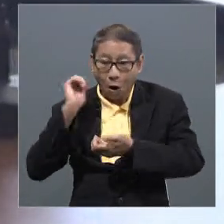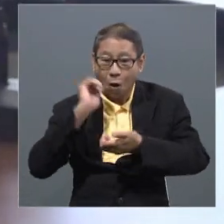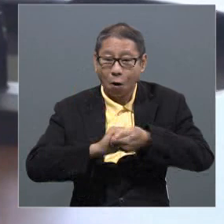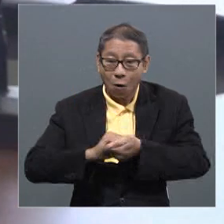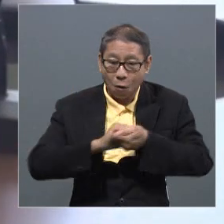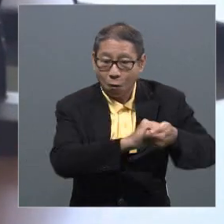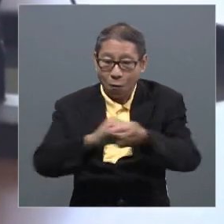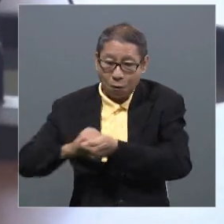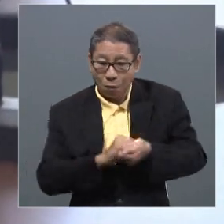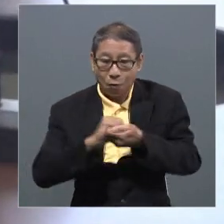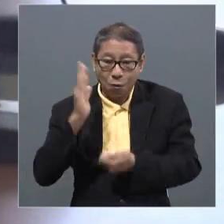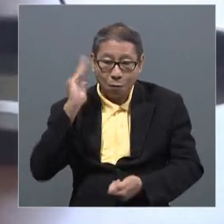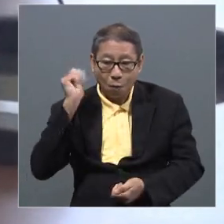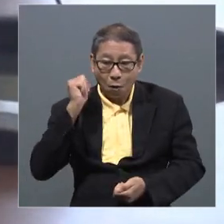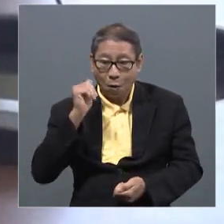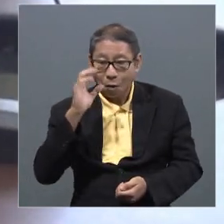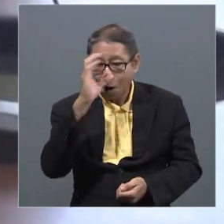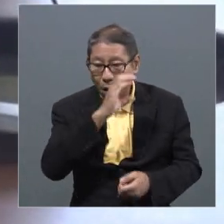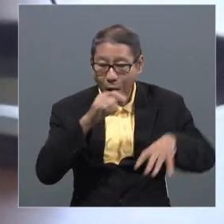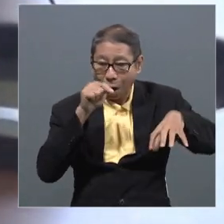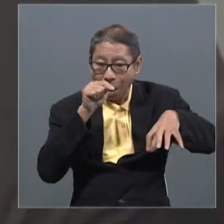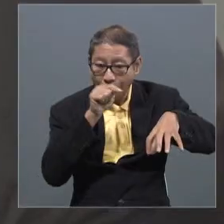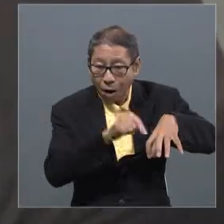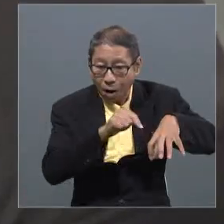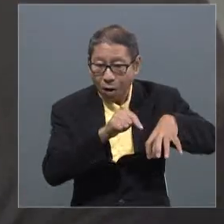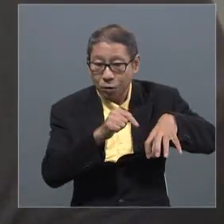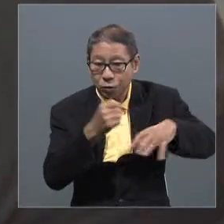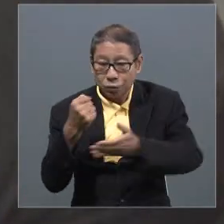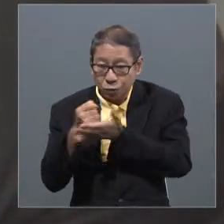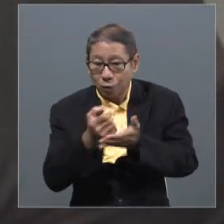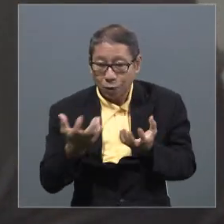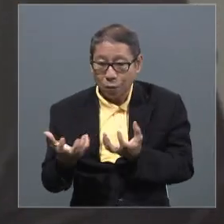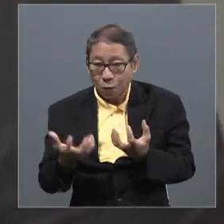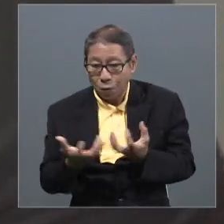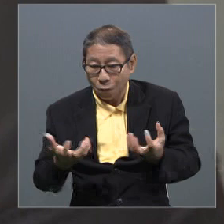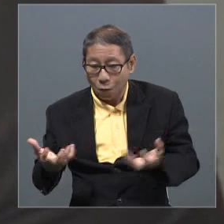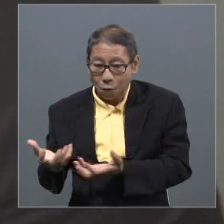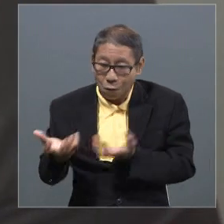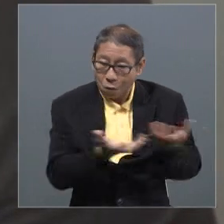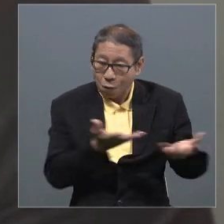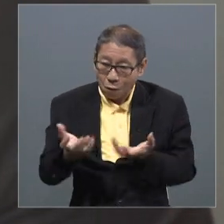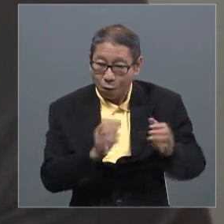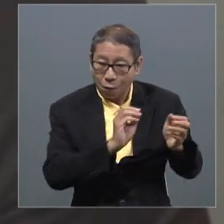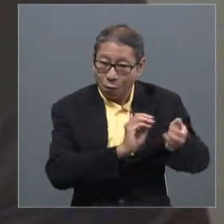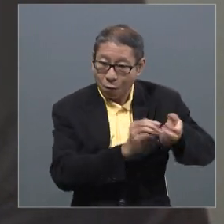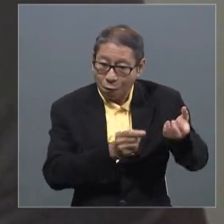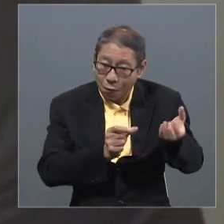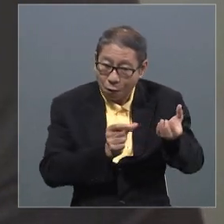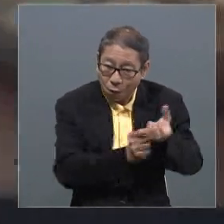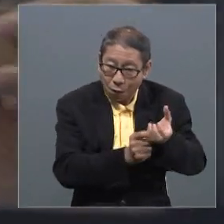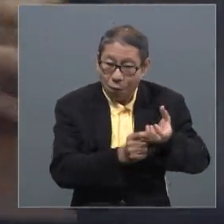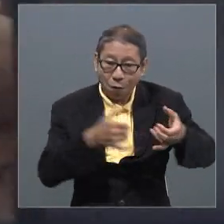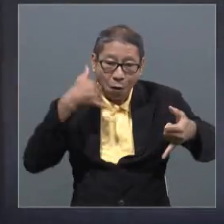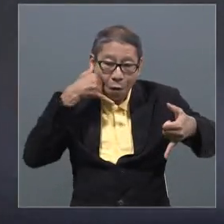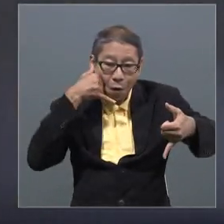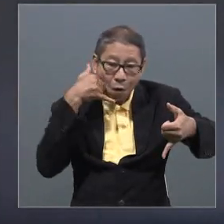ก็เข้ามารวมหัวด้วยพ่อไปหาสถานที่พ่อช่วยขนเครื่องไม้เครื่องมือและพ่อไปช่วยติดตั้งซิมบ็อกให้แก๊ง Call Center